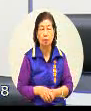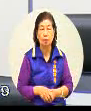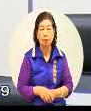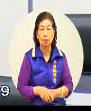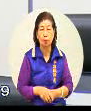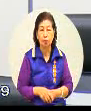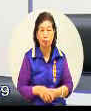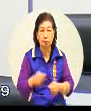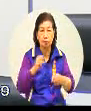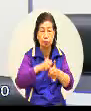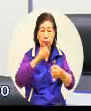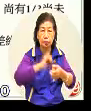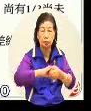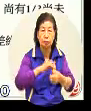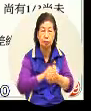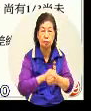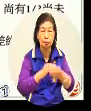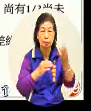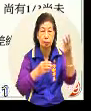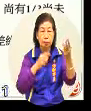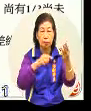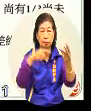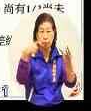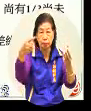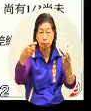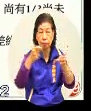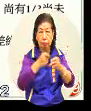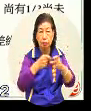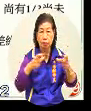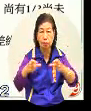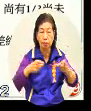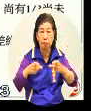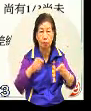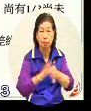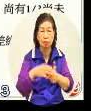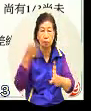啊，家庭有一个三四一号公园吼，过去